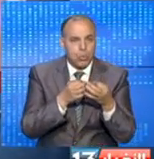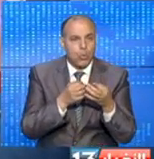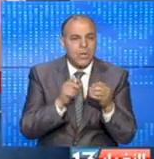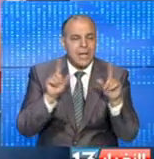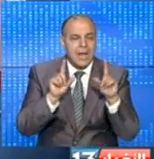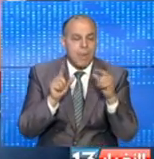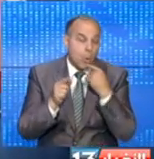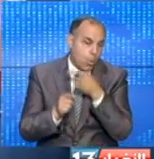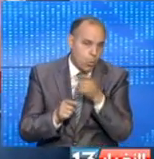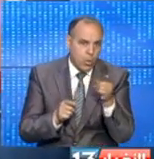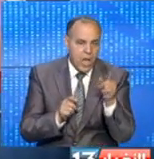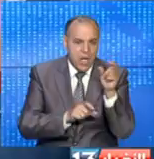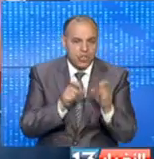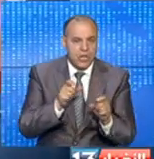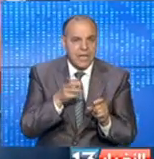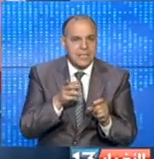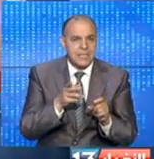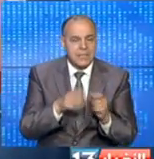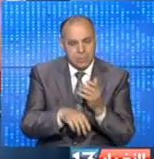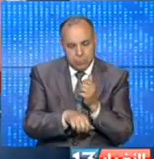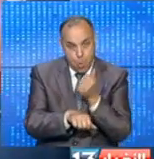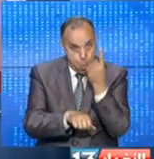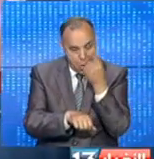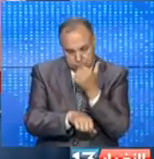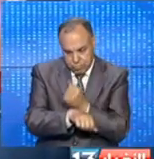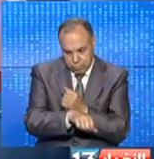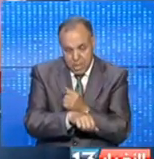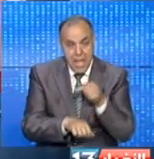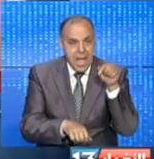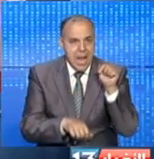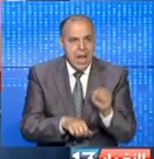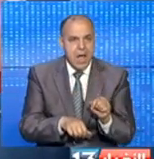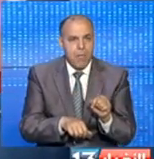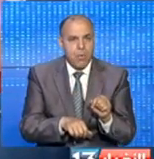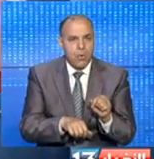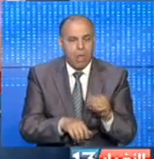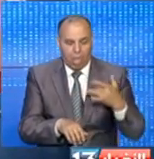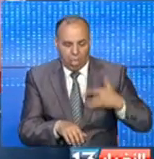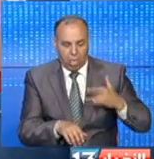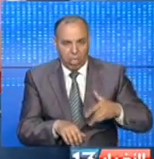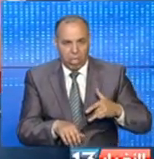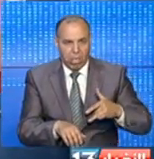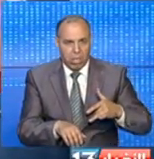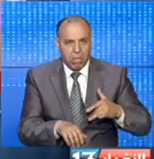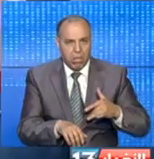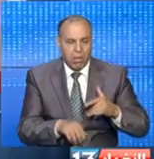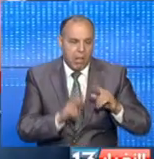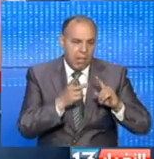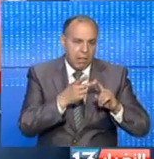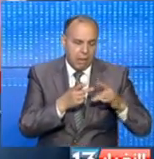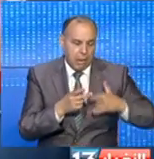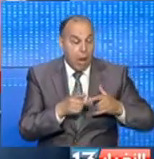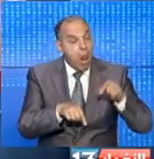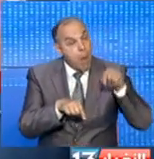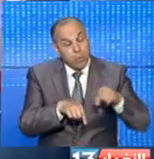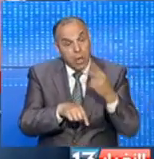افريقيا للانباء ان الاشخاص الذين تلقوا الجرعه الاولى يجب ان لا يتهاون واعلى التطعيم بالجرعه الثانيه